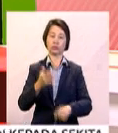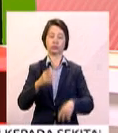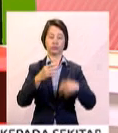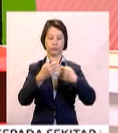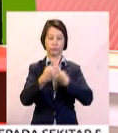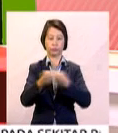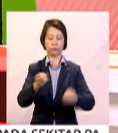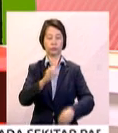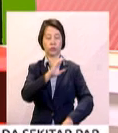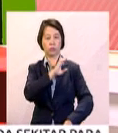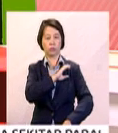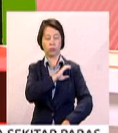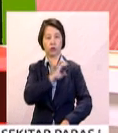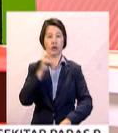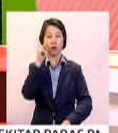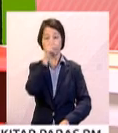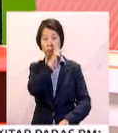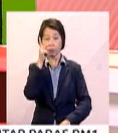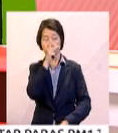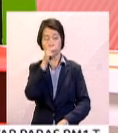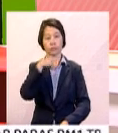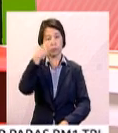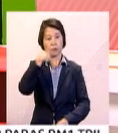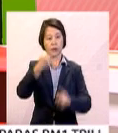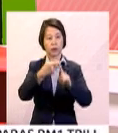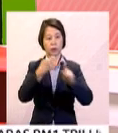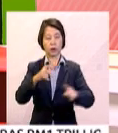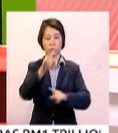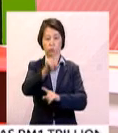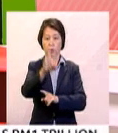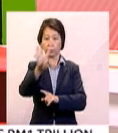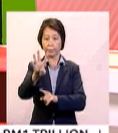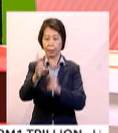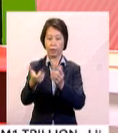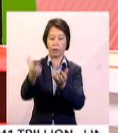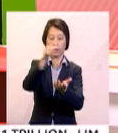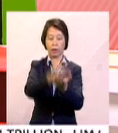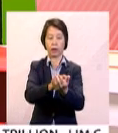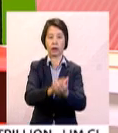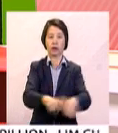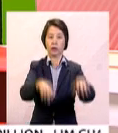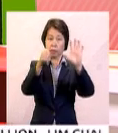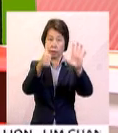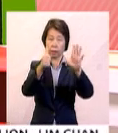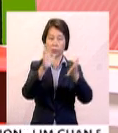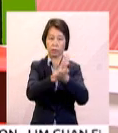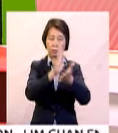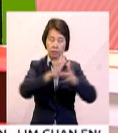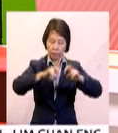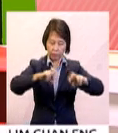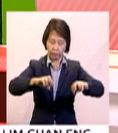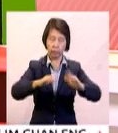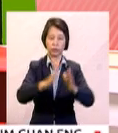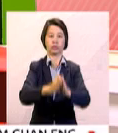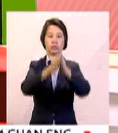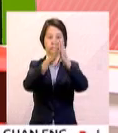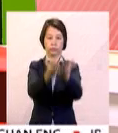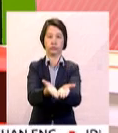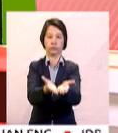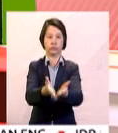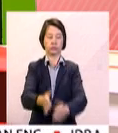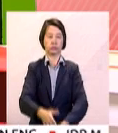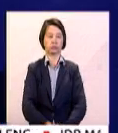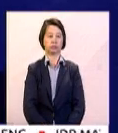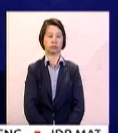Polis Daerah Kajang, Superintenden Muhammad Sabri Abdullah, daripada 24 laporan itu, 6 kertas siasatan dibuka.